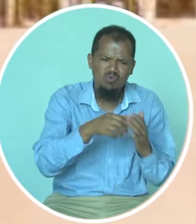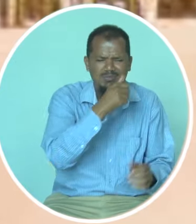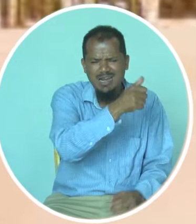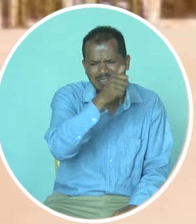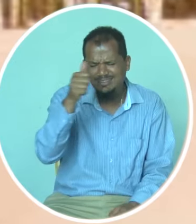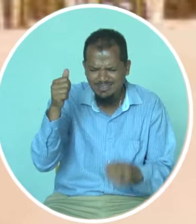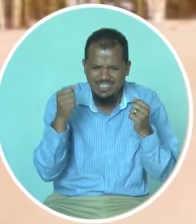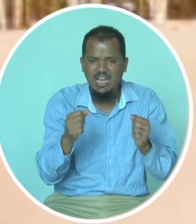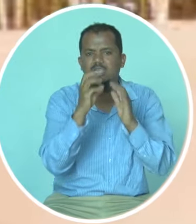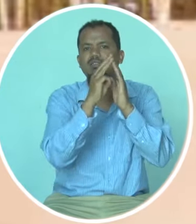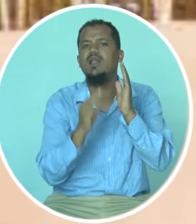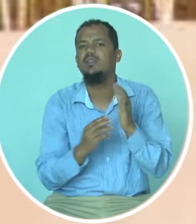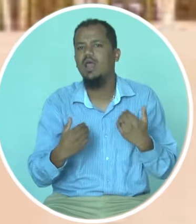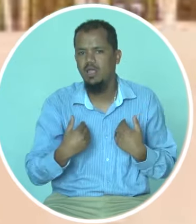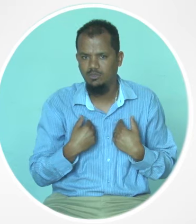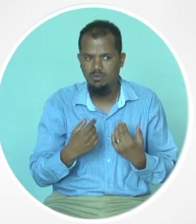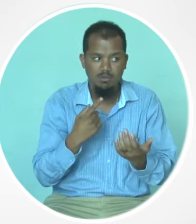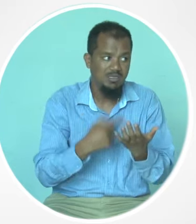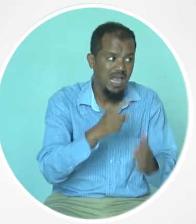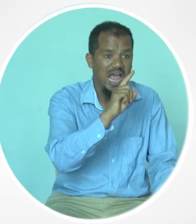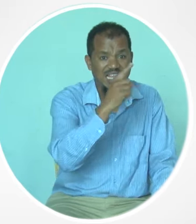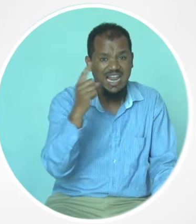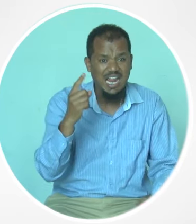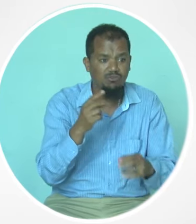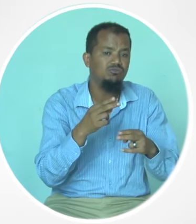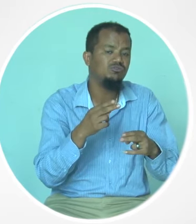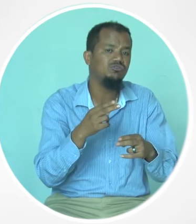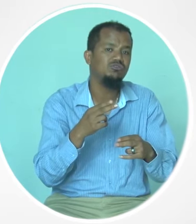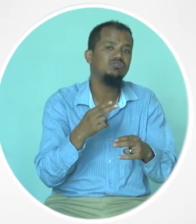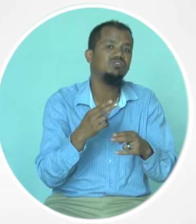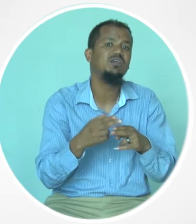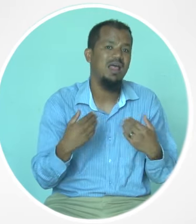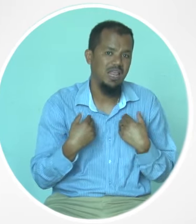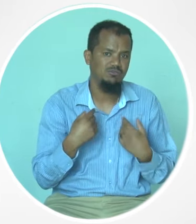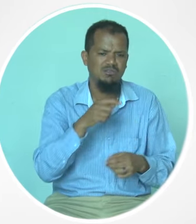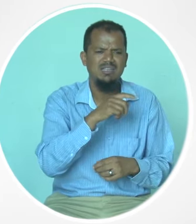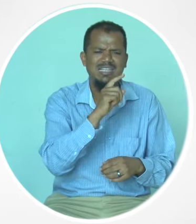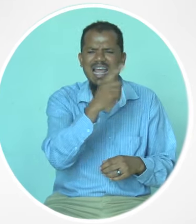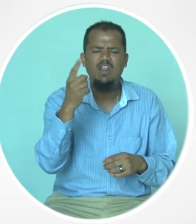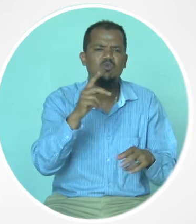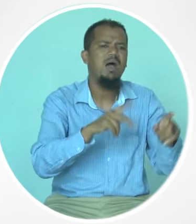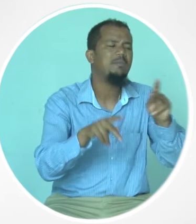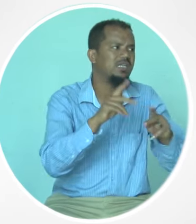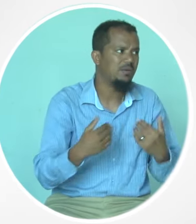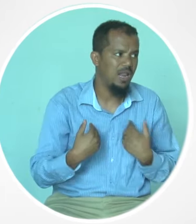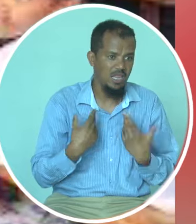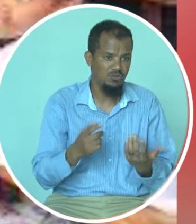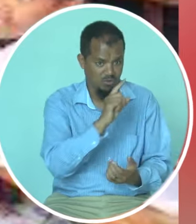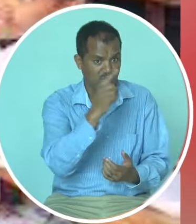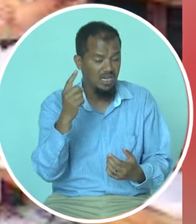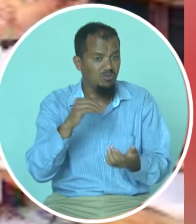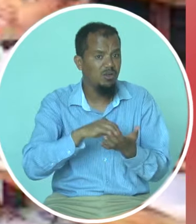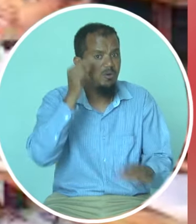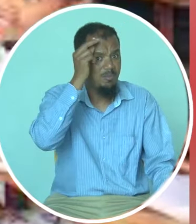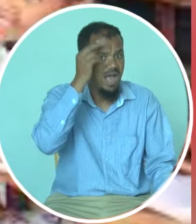ራሳቸውን የቻሉ ስርዓት አላቸው። ለዛ ነው እያንዳንዱ ስም አላቸው፣ እያንዳንዱ ማህበረሰብ አላቸው፣ እያንዳንዱ ደግሞ